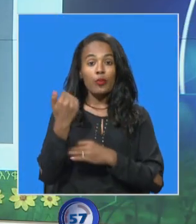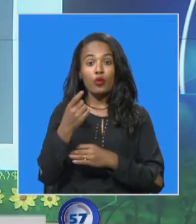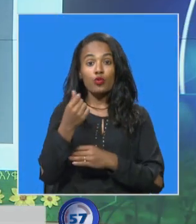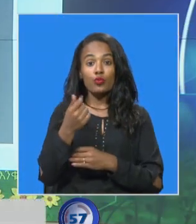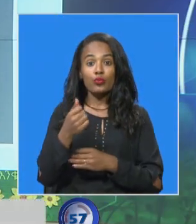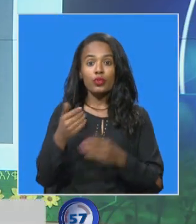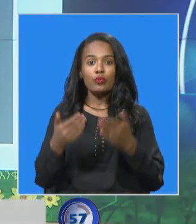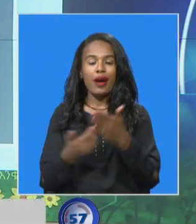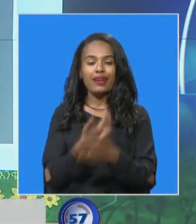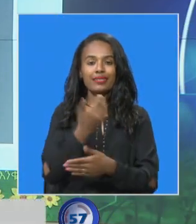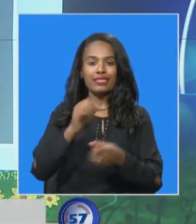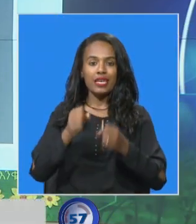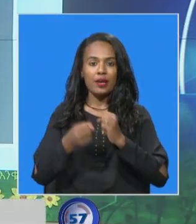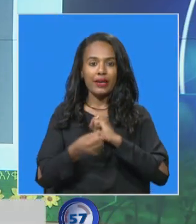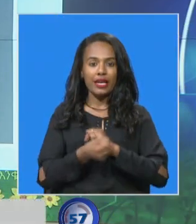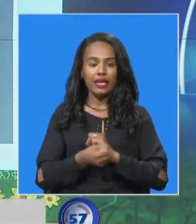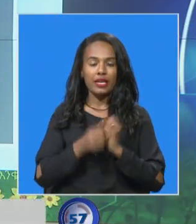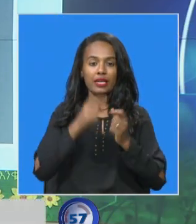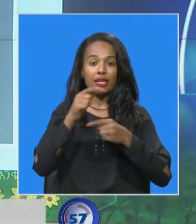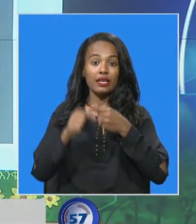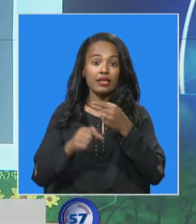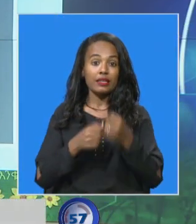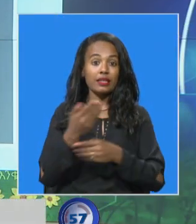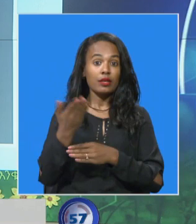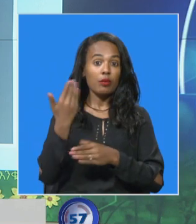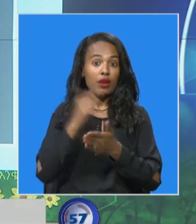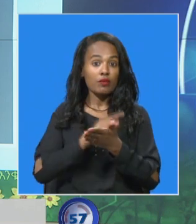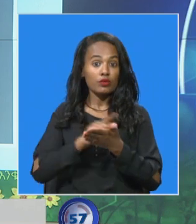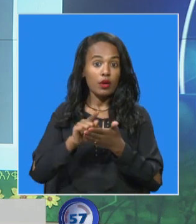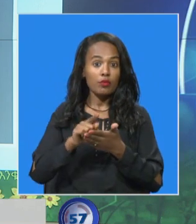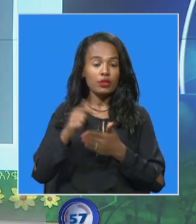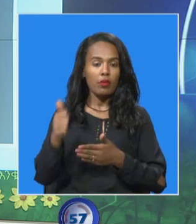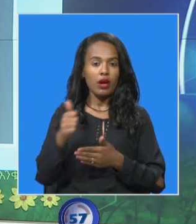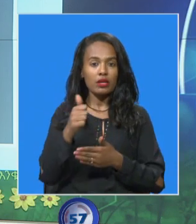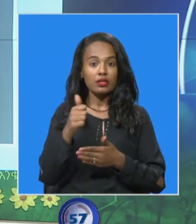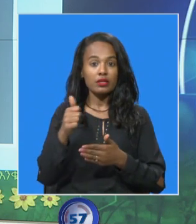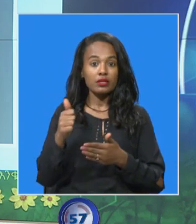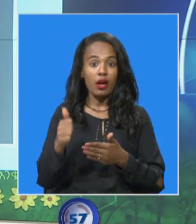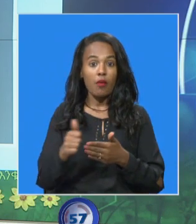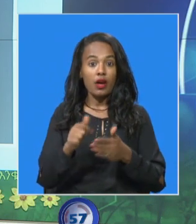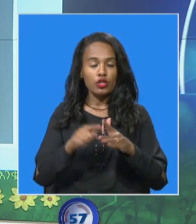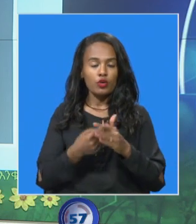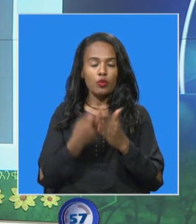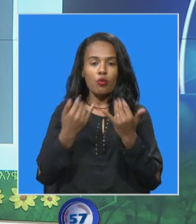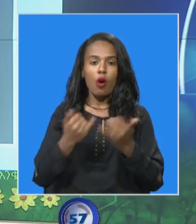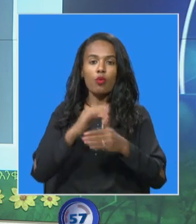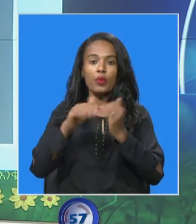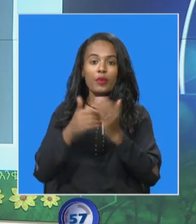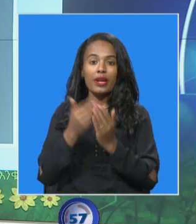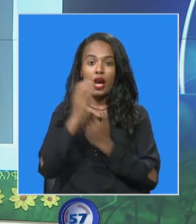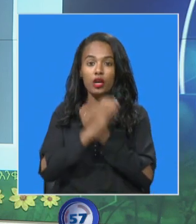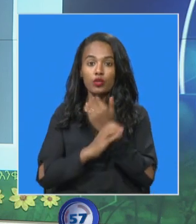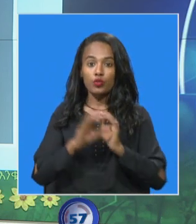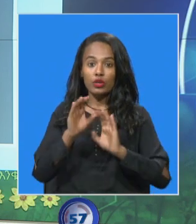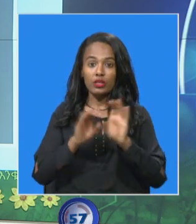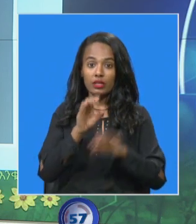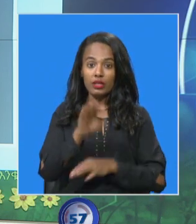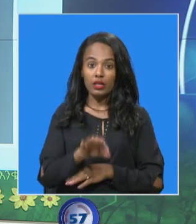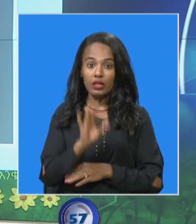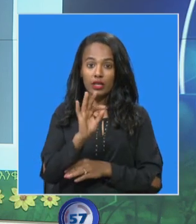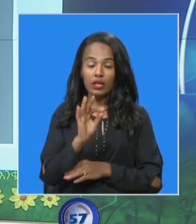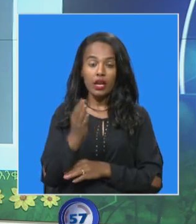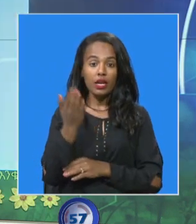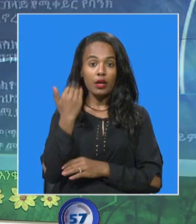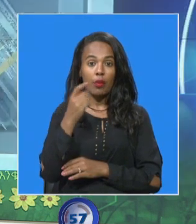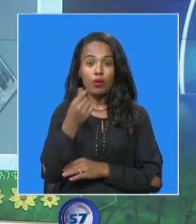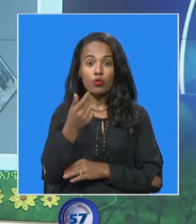የብር ኖት በአዲስ የመቀየር ሂደት እንግዲህ ባለፈው ሳምንት በአዲስ አበባ ተጀምሮ በአሁኑ ወቅት በመላ ሀገሪቱ እየተከናወነ ይገኛል።